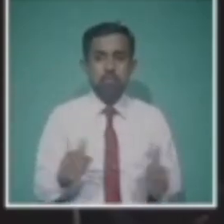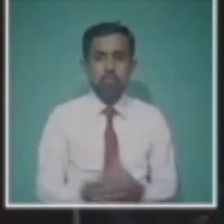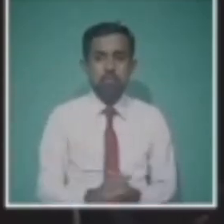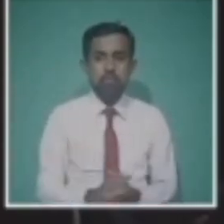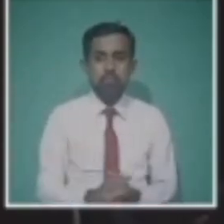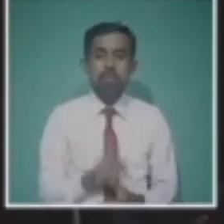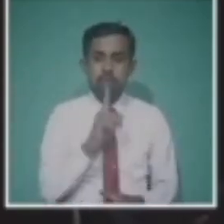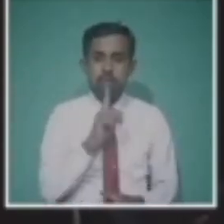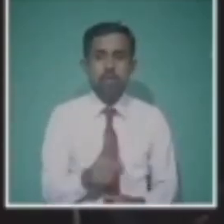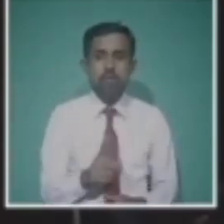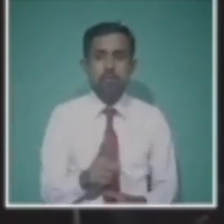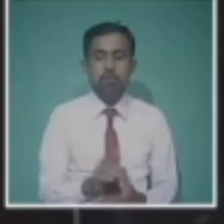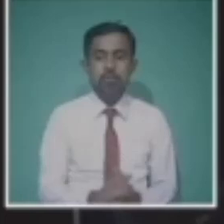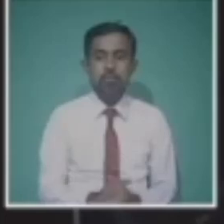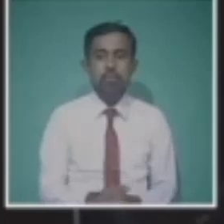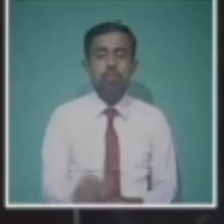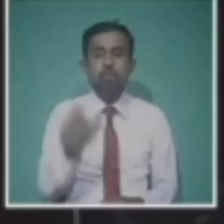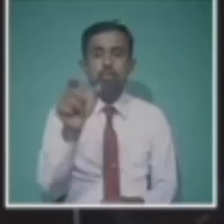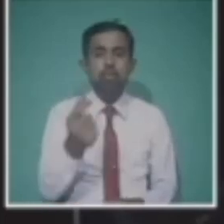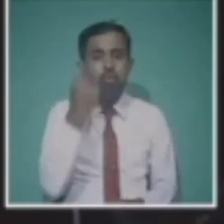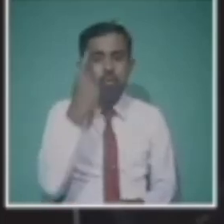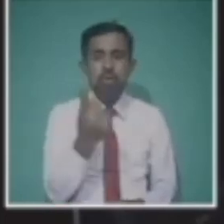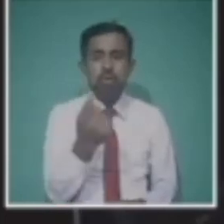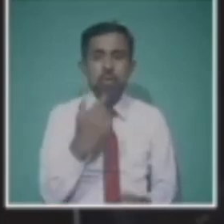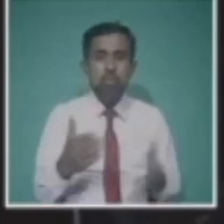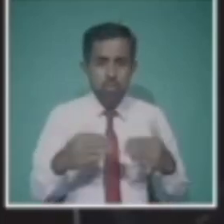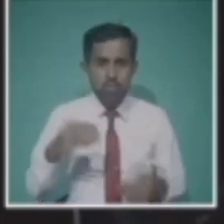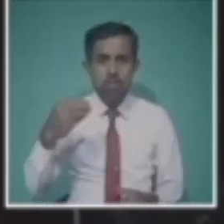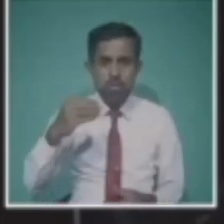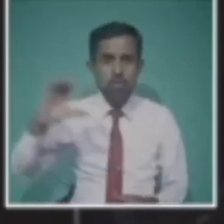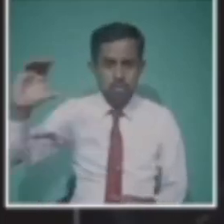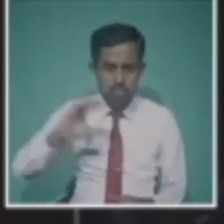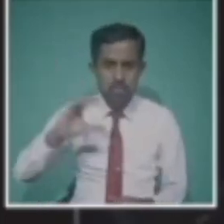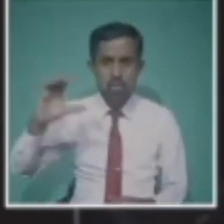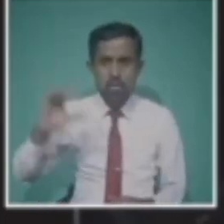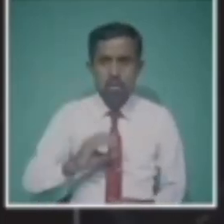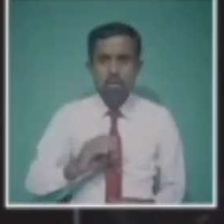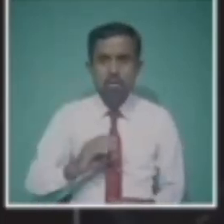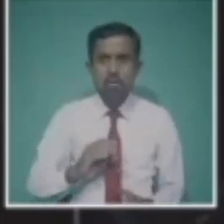ඒක තමයි කියන්නේ. ඉතින් ඔබතුමන්ලා යෝජනා කරන්නේ තවත් ණය ගන්නද?